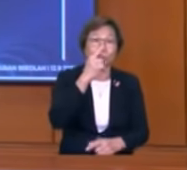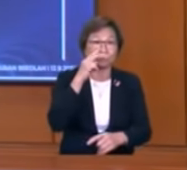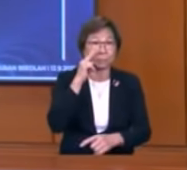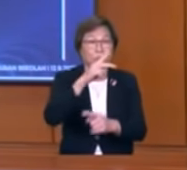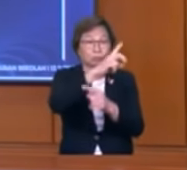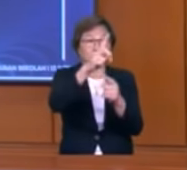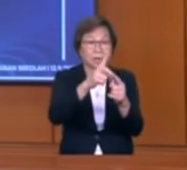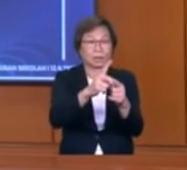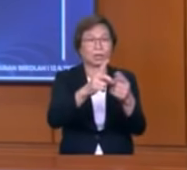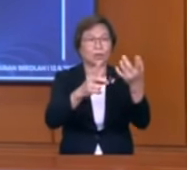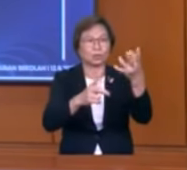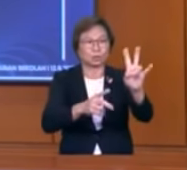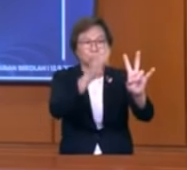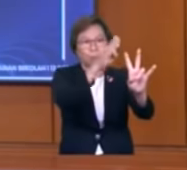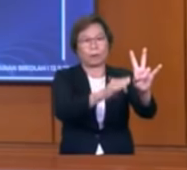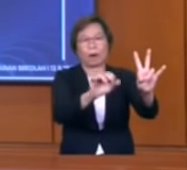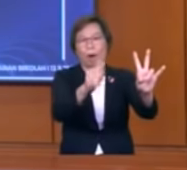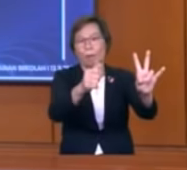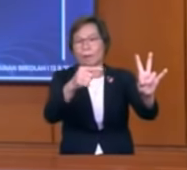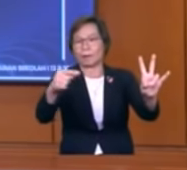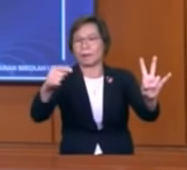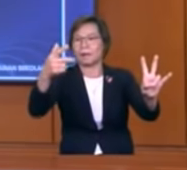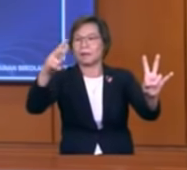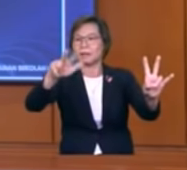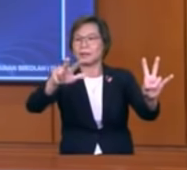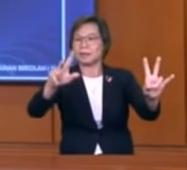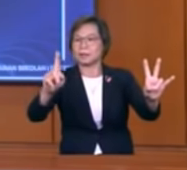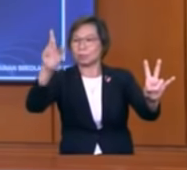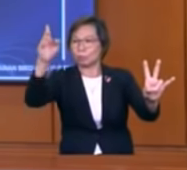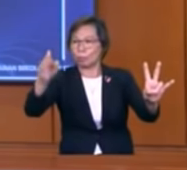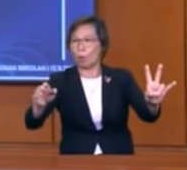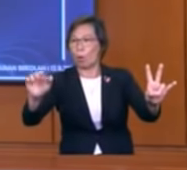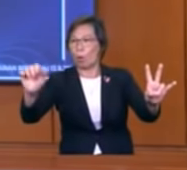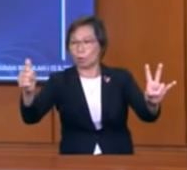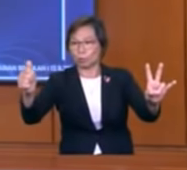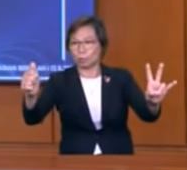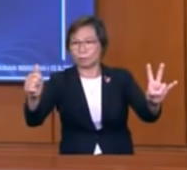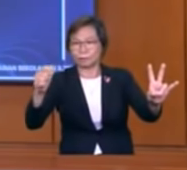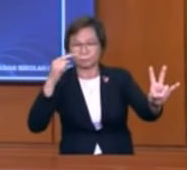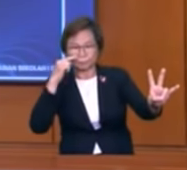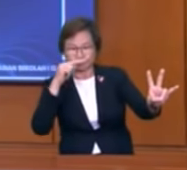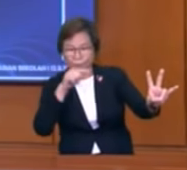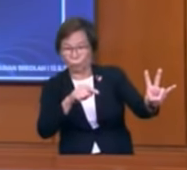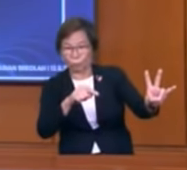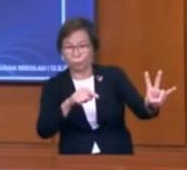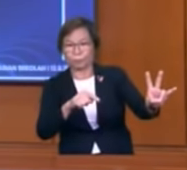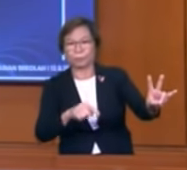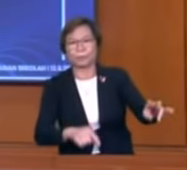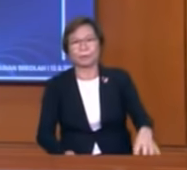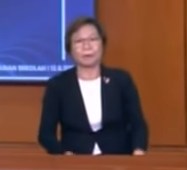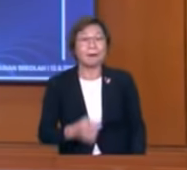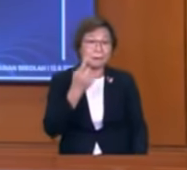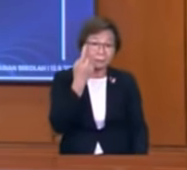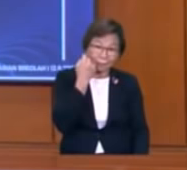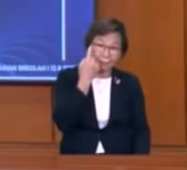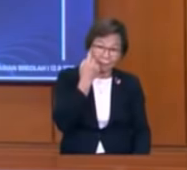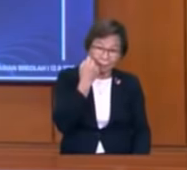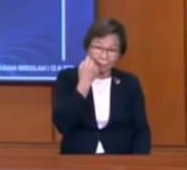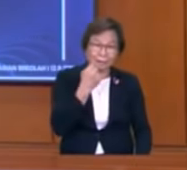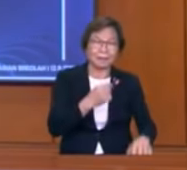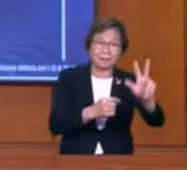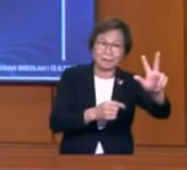octarya ini 17 okt hingga 31oktober Ride tadi